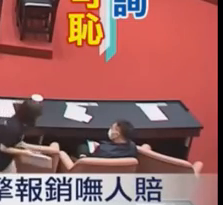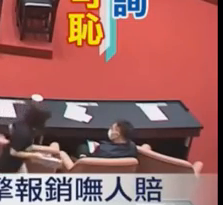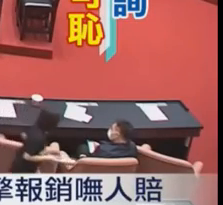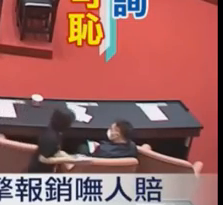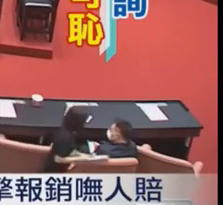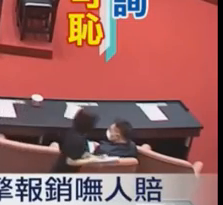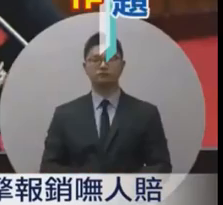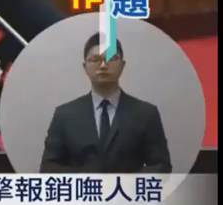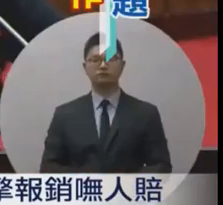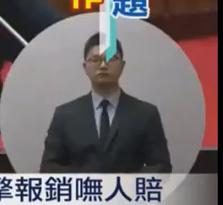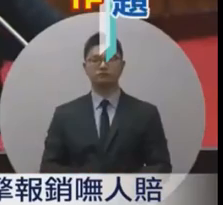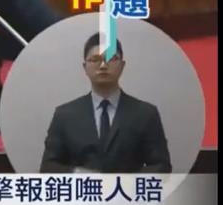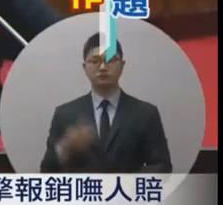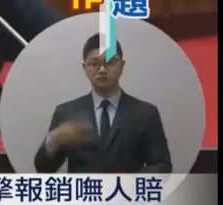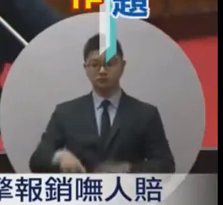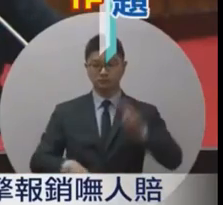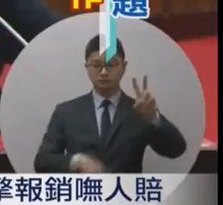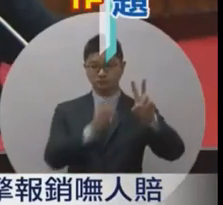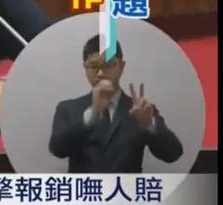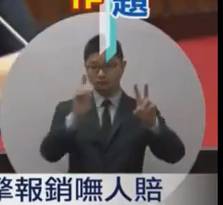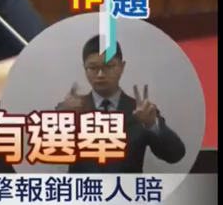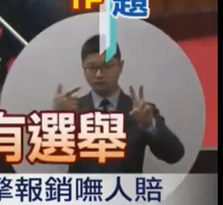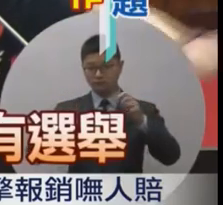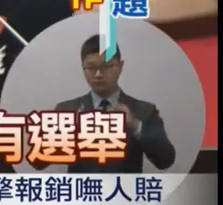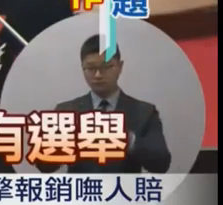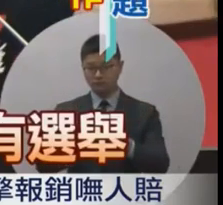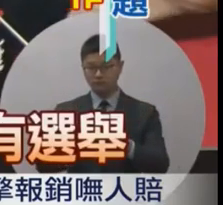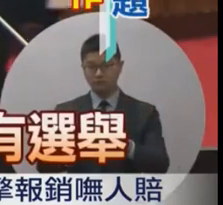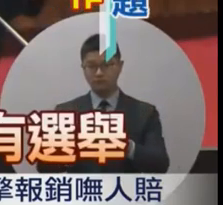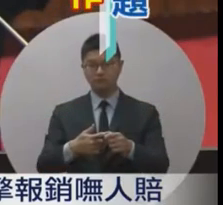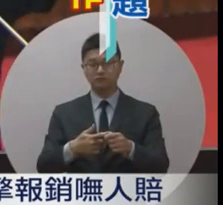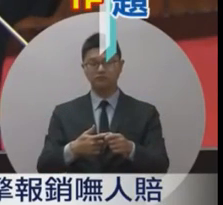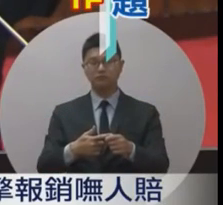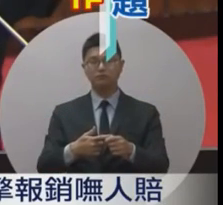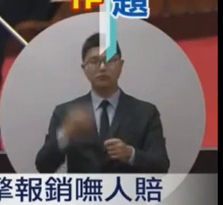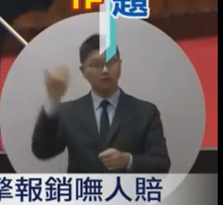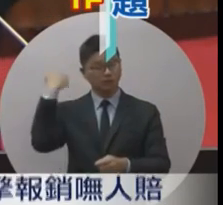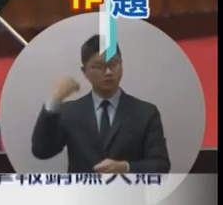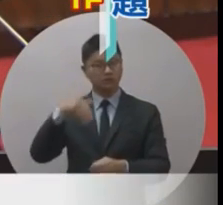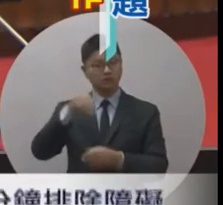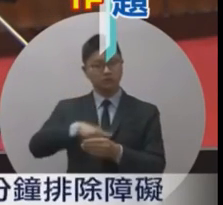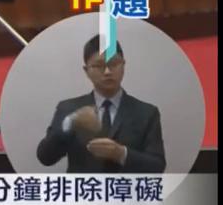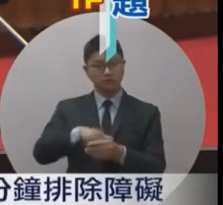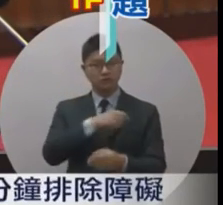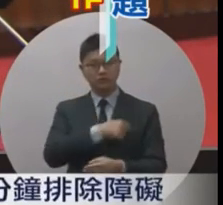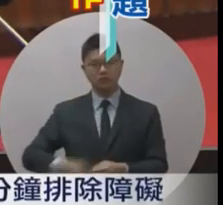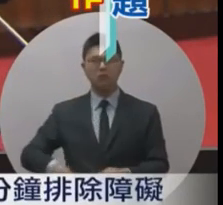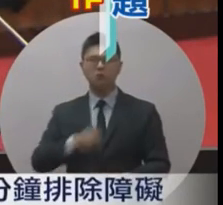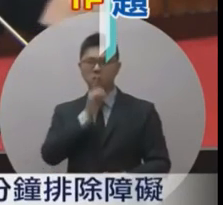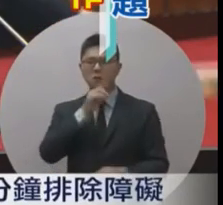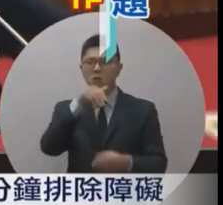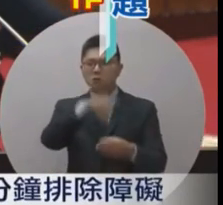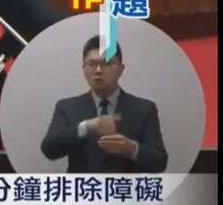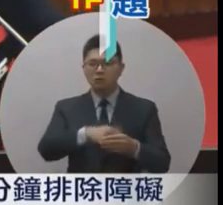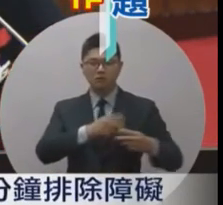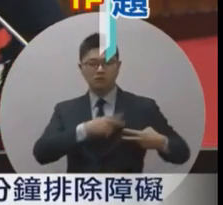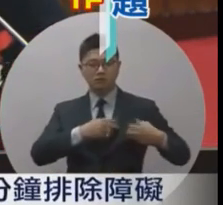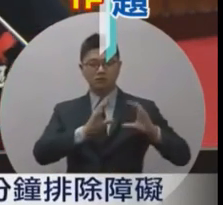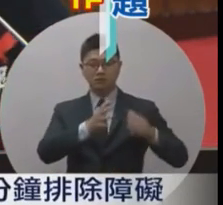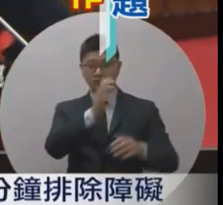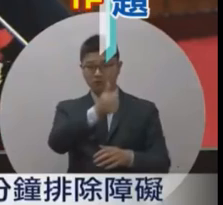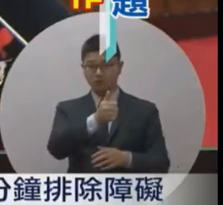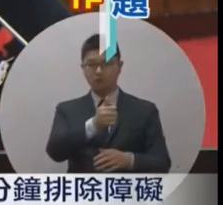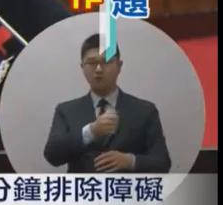到苏贞昌痛脚？ 2016年的时候，那时候有选举还讲说选蔡英文就是